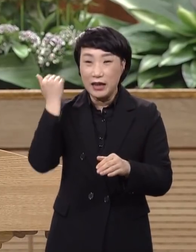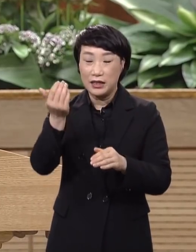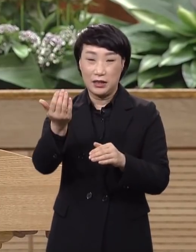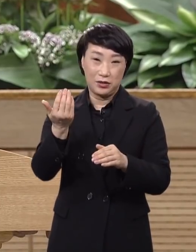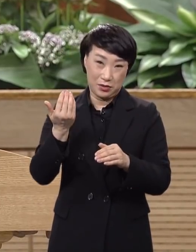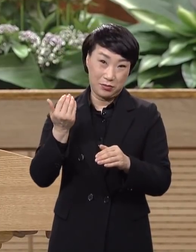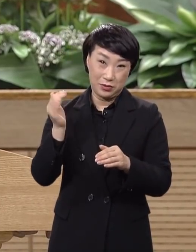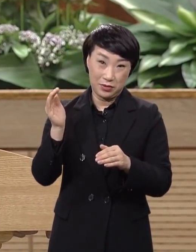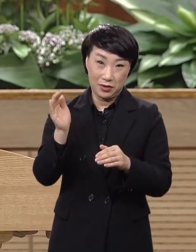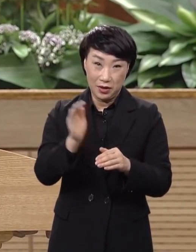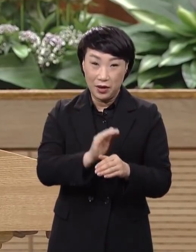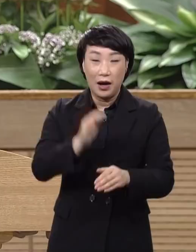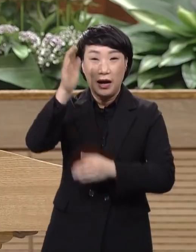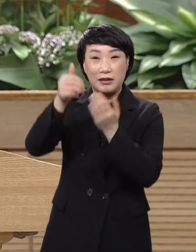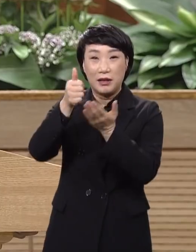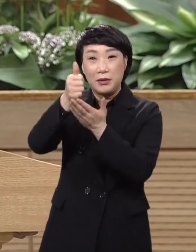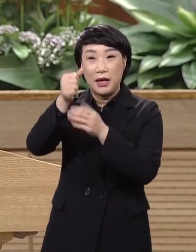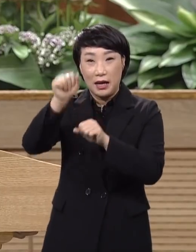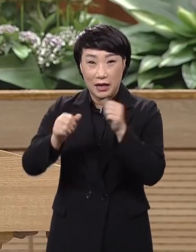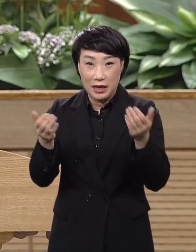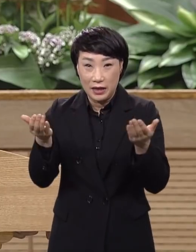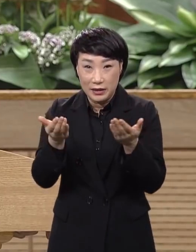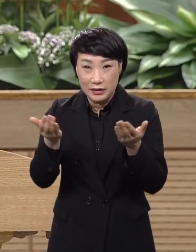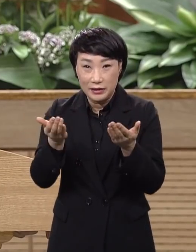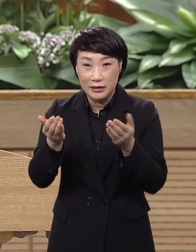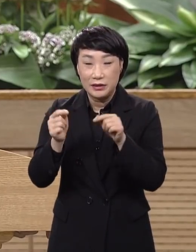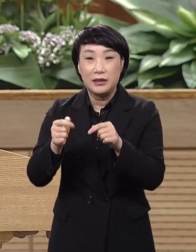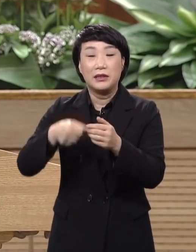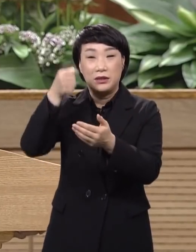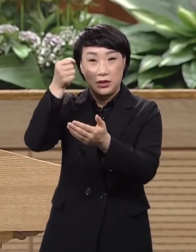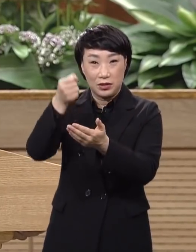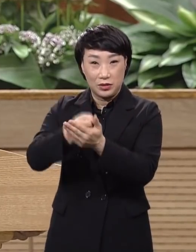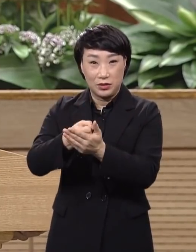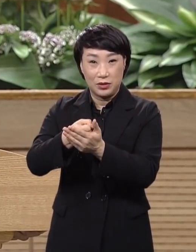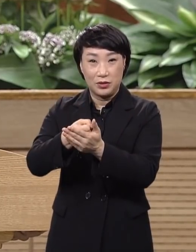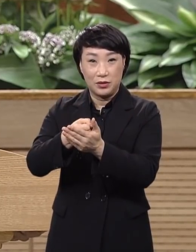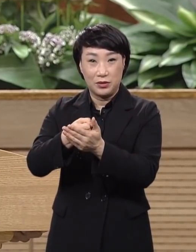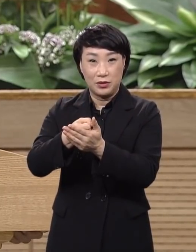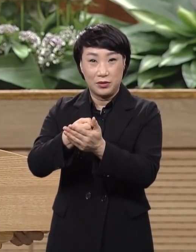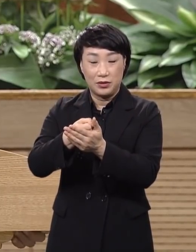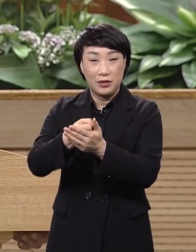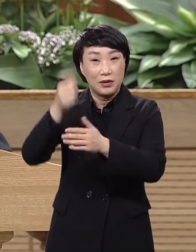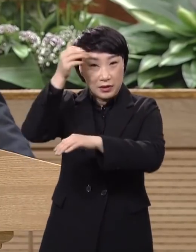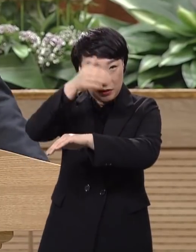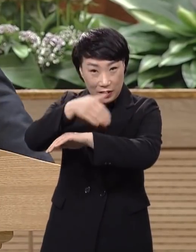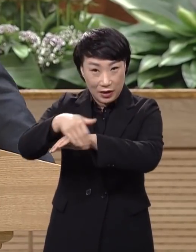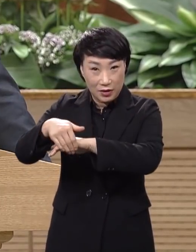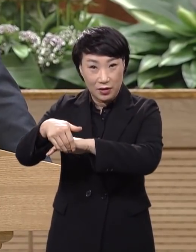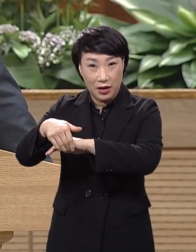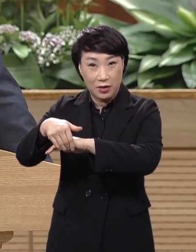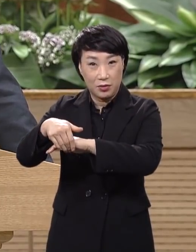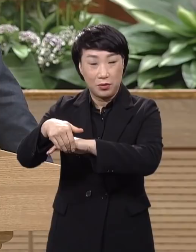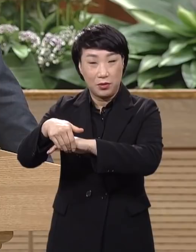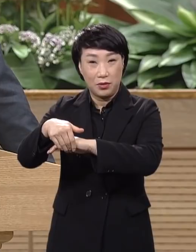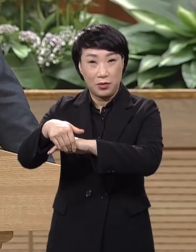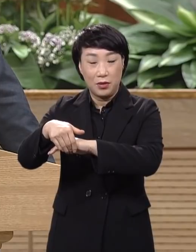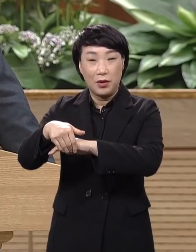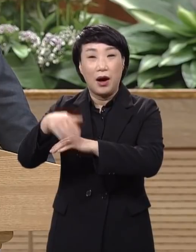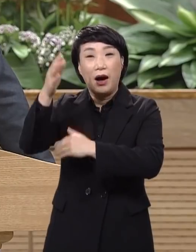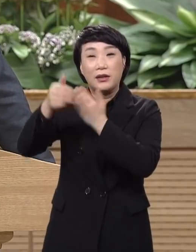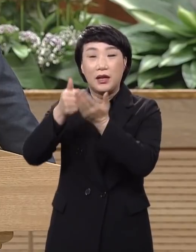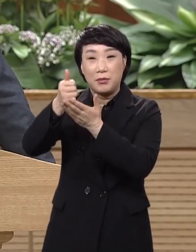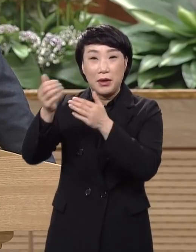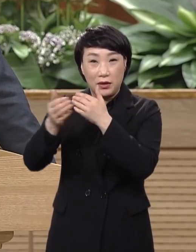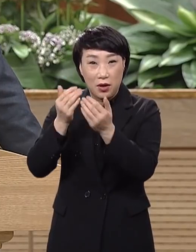만세전부터 자기가 하실 일을 정하시고 섭리하시고